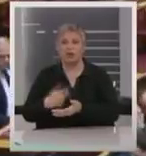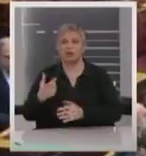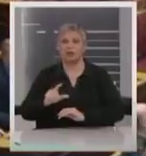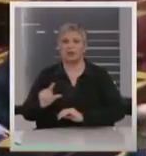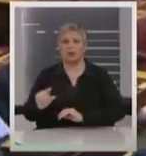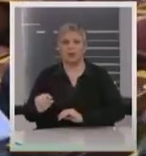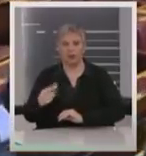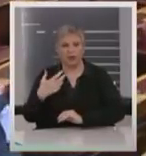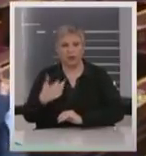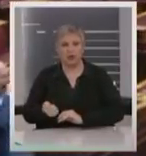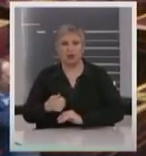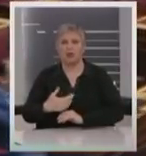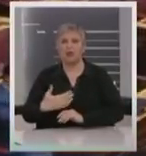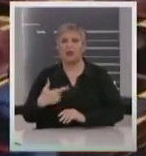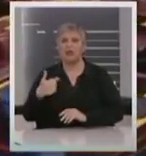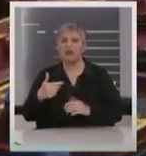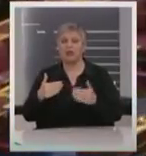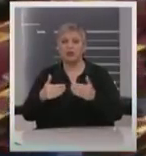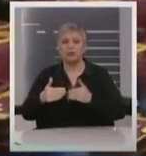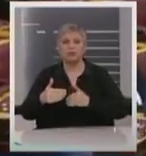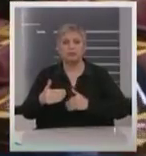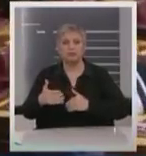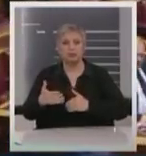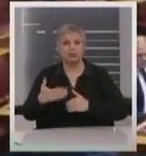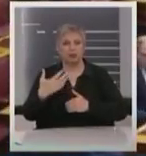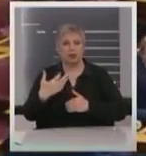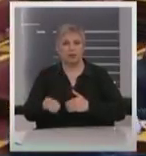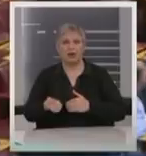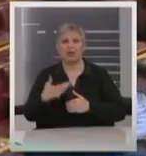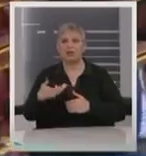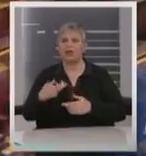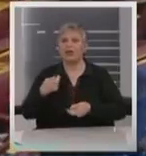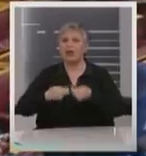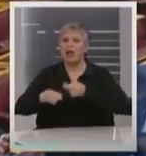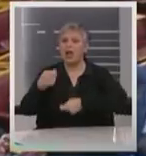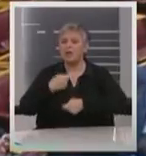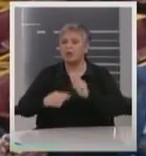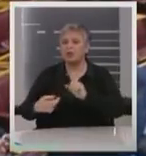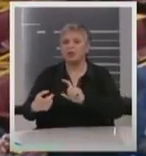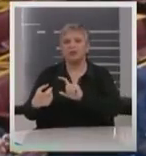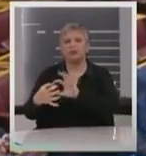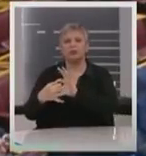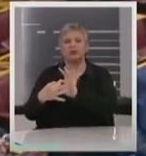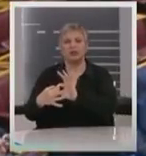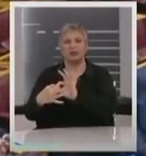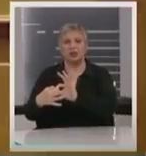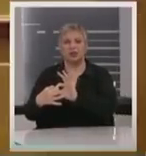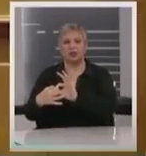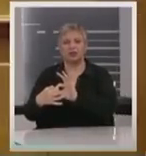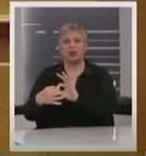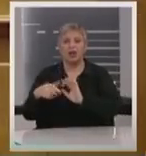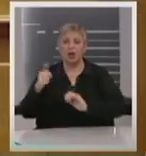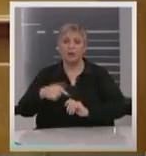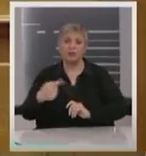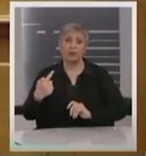ευνοϊκό μακροοικονομικό περιβάλλον στους κυριότερους εμπορικούς μας εταίρους. Και αυτή τη συγκυρία τη χάσαμε, κύριε